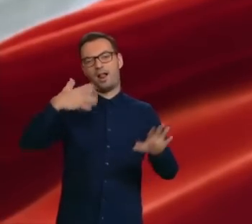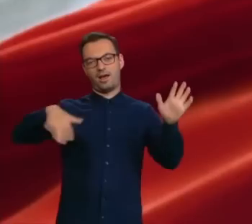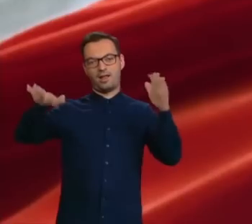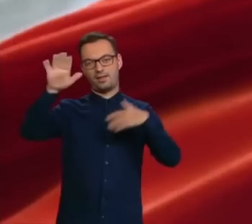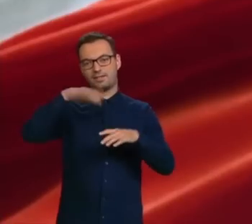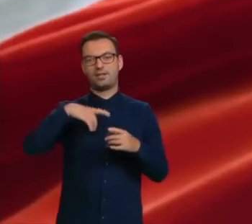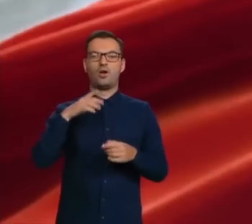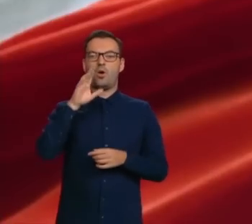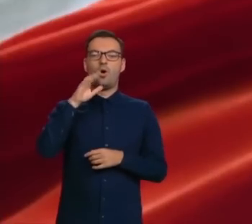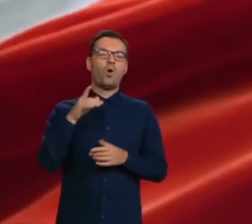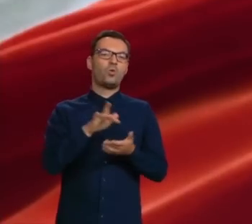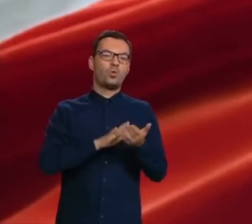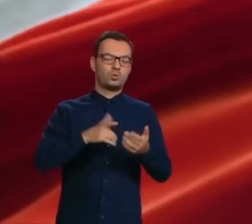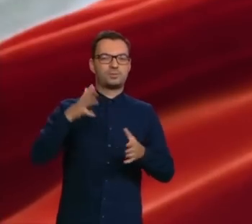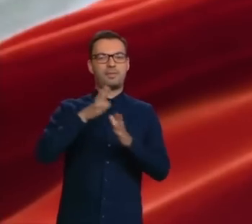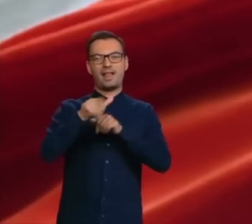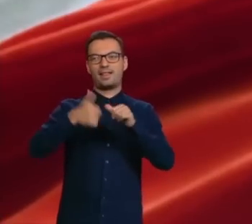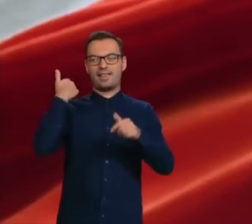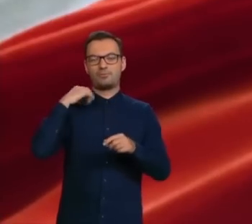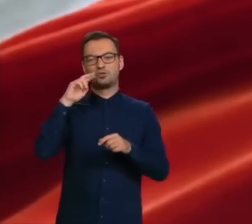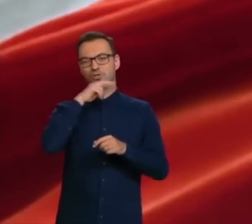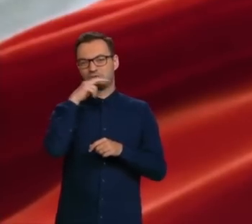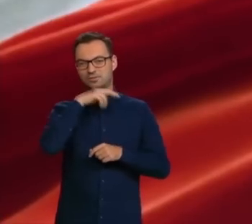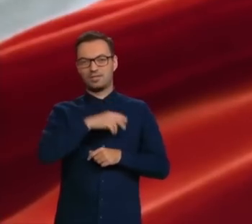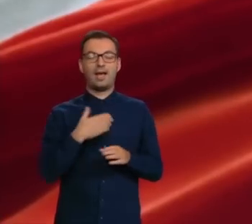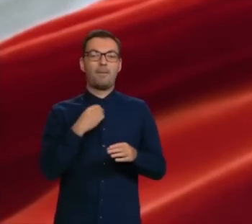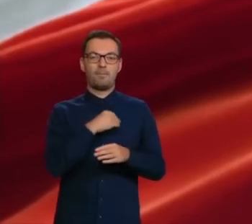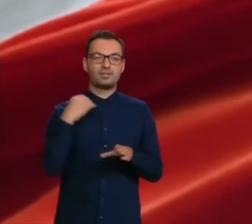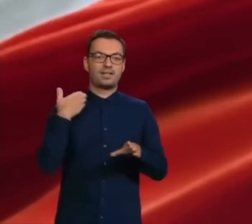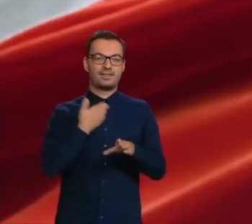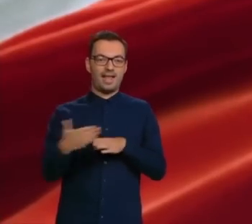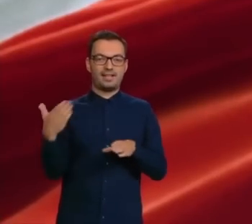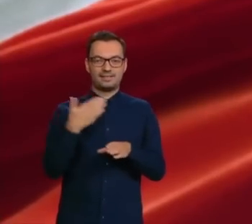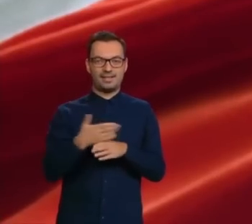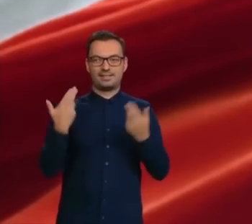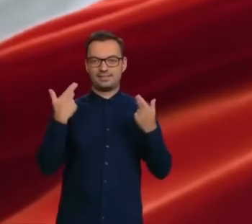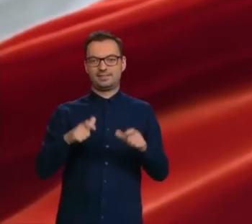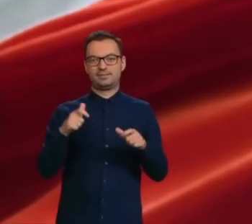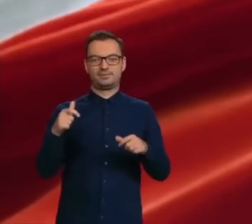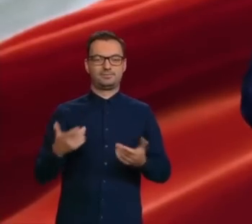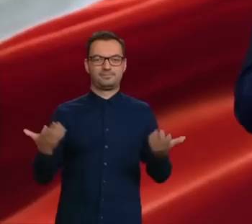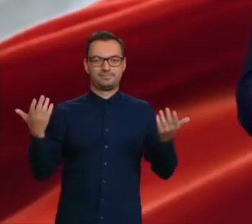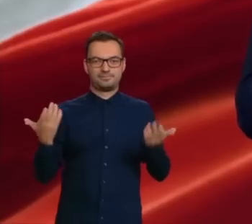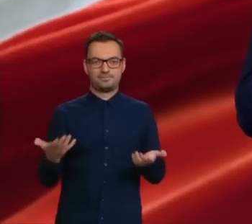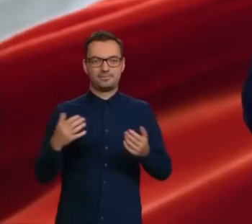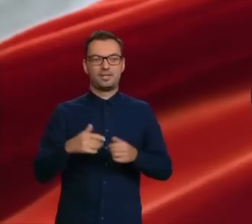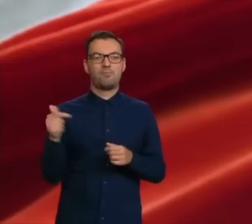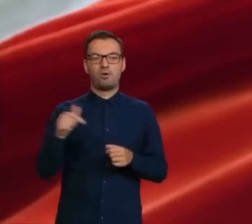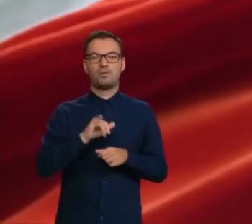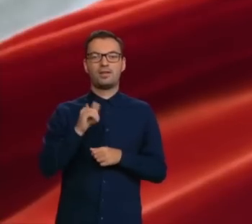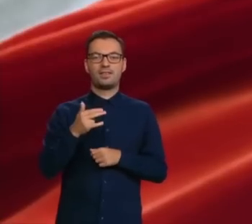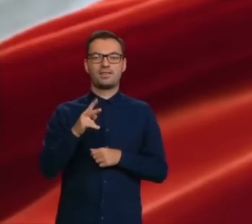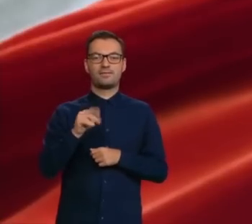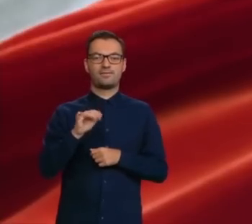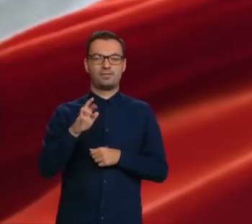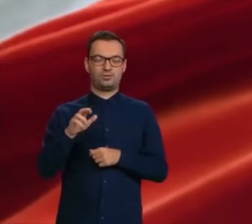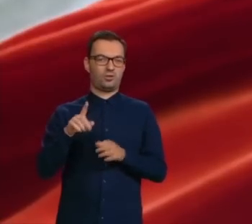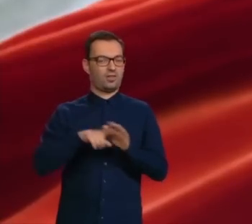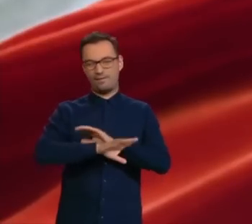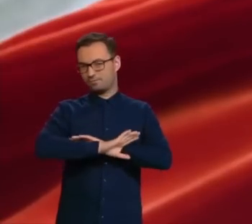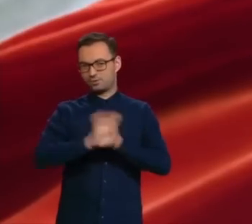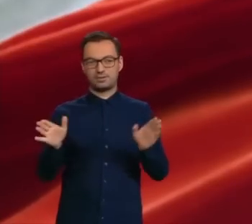co Tusk zrobił 15 lat temu, a nadal nie będziemy mieli w Polsce tego, nawet co powinniśmy mieć już dawno. Dupa. In vitro, refundowanego dla